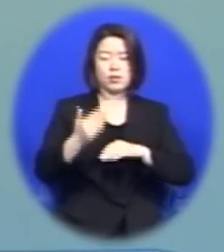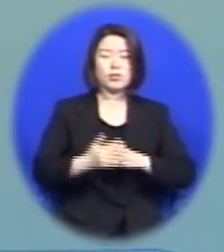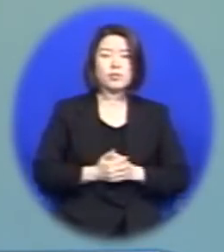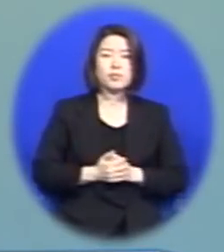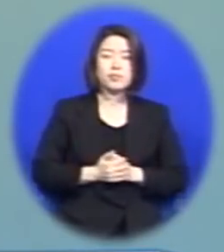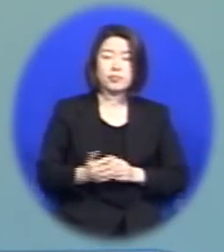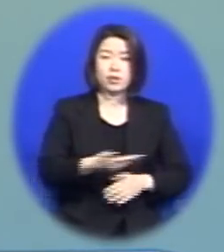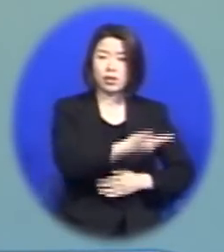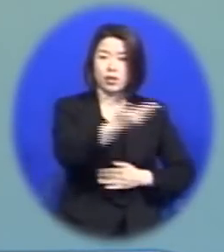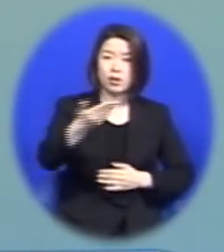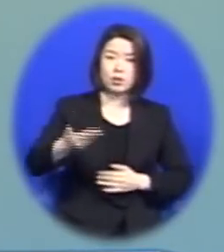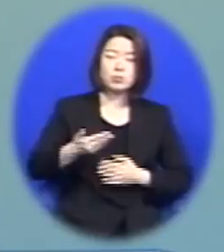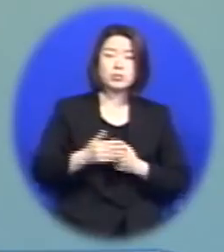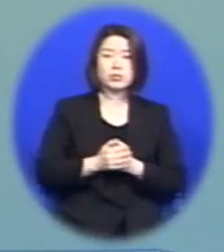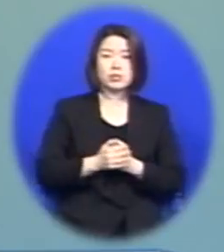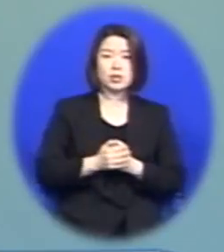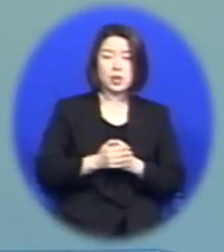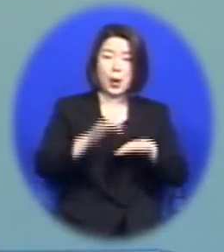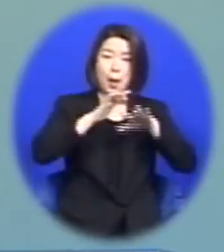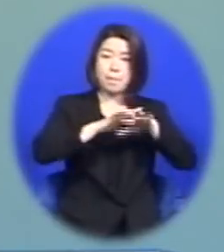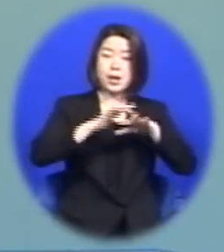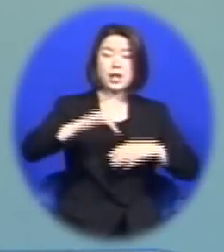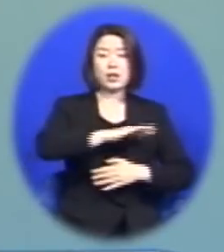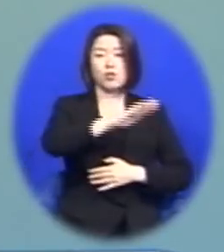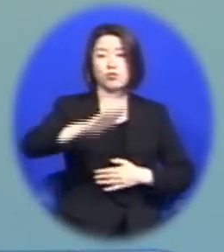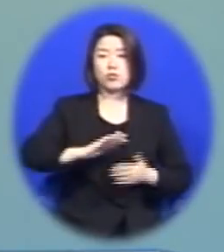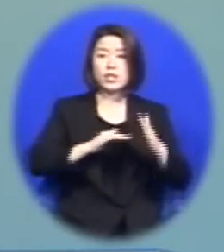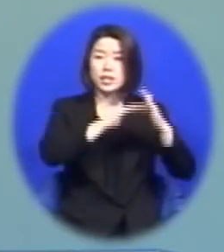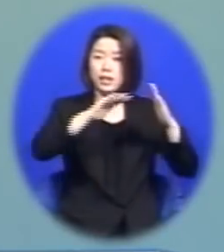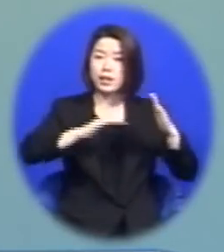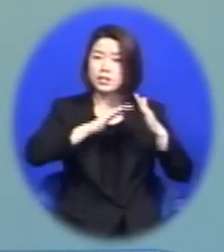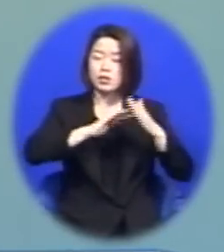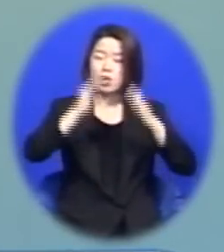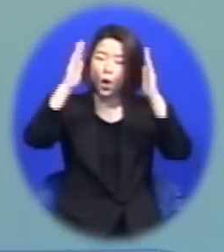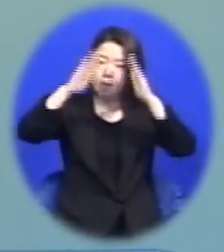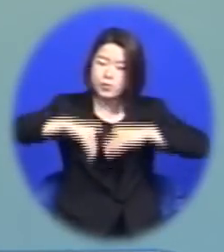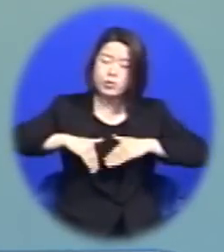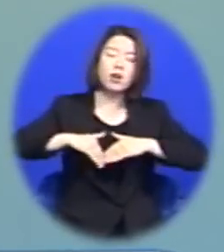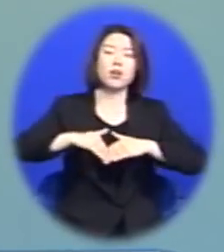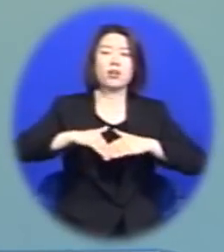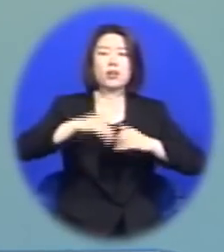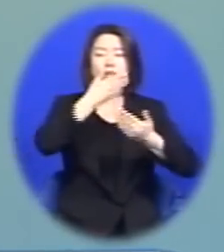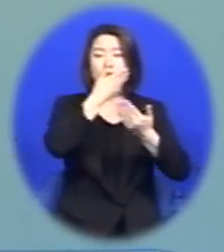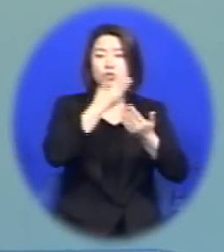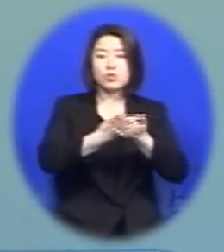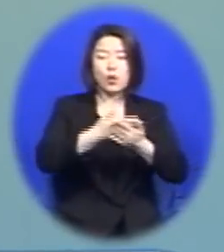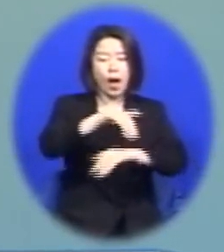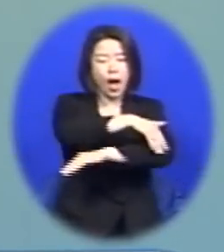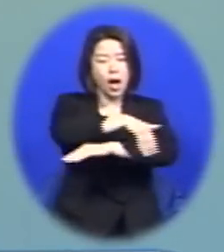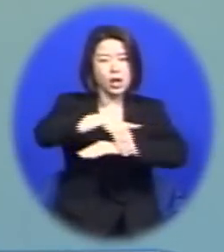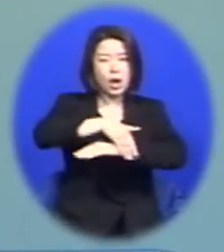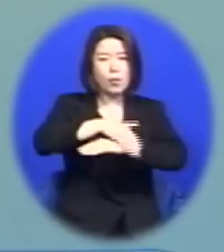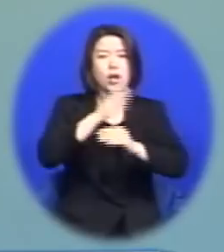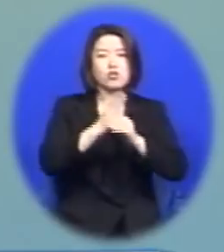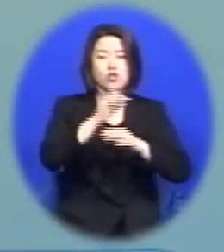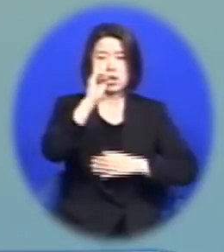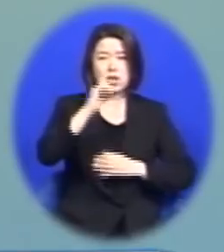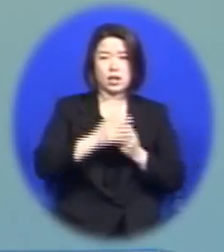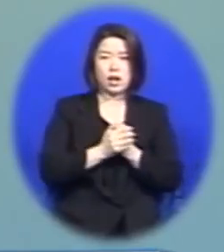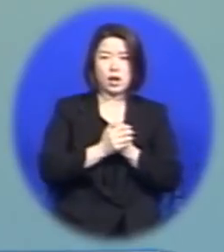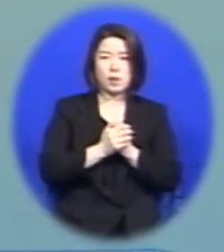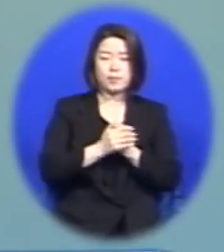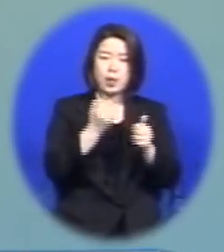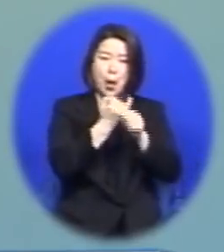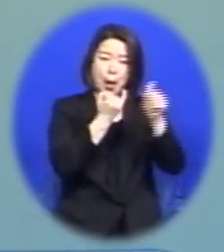여러분 마귀가 우리 가정을 무너뜨리는 중요한 전략 중에 하나가 배우자 몰래